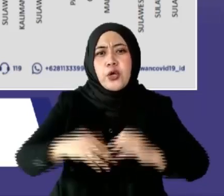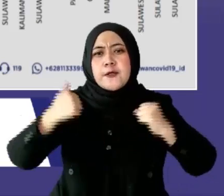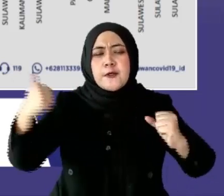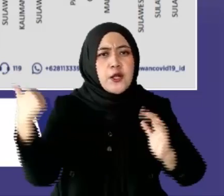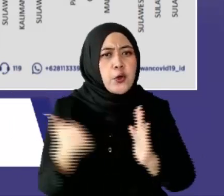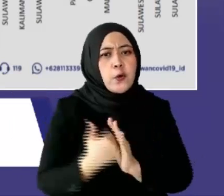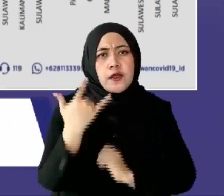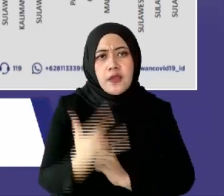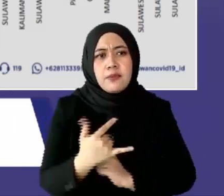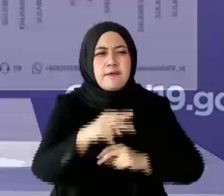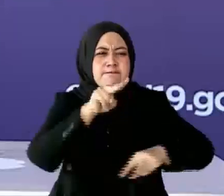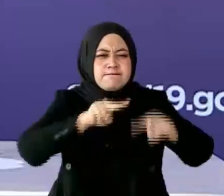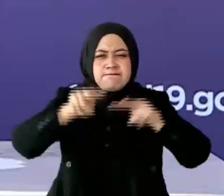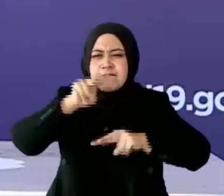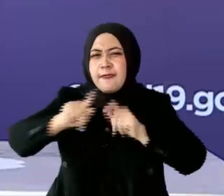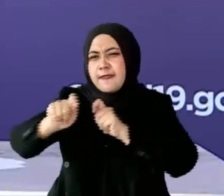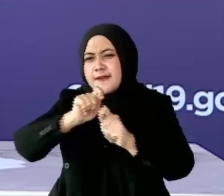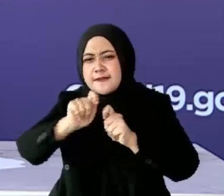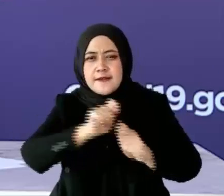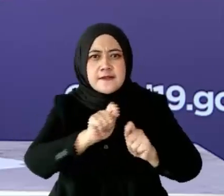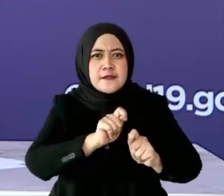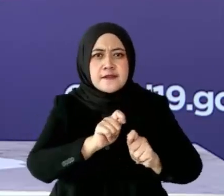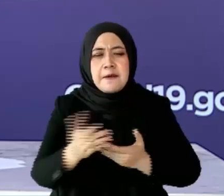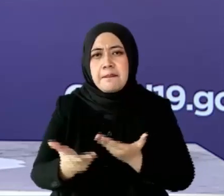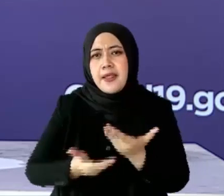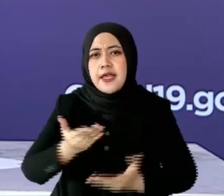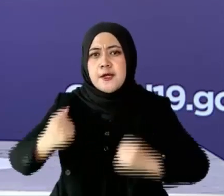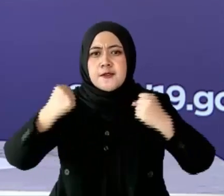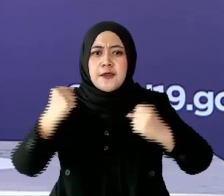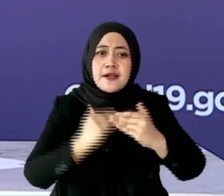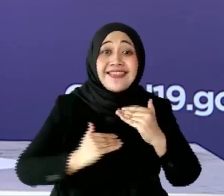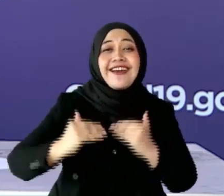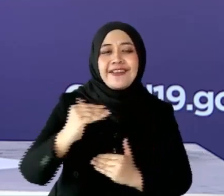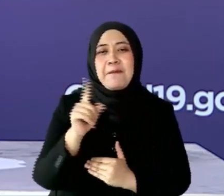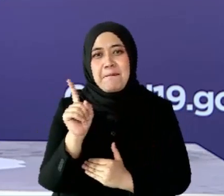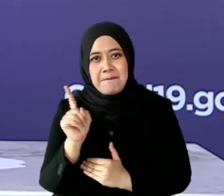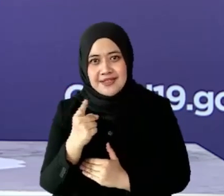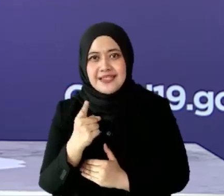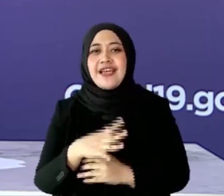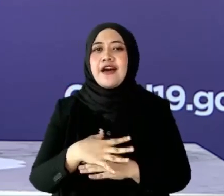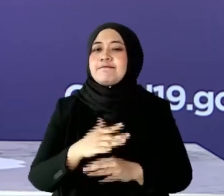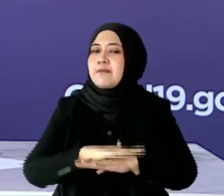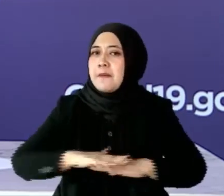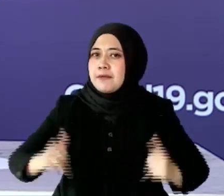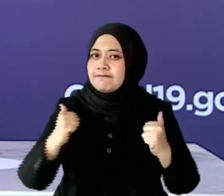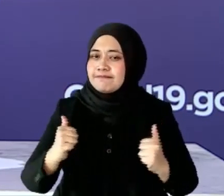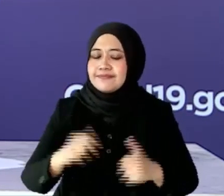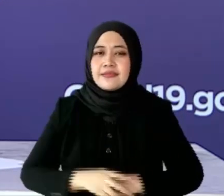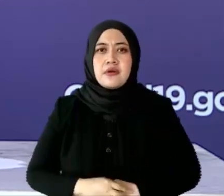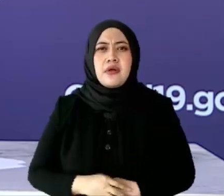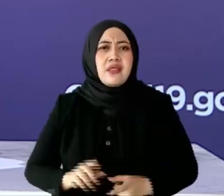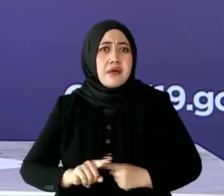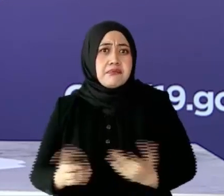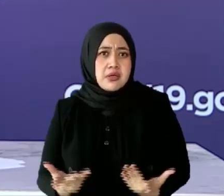meningkatkan testing dan kualitas pelayanan kesehatan, maka perkembangan bisa saja akan tetap stabil. Namun, jika